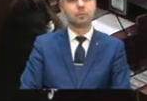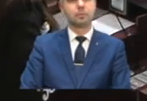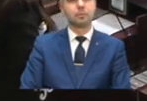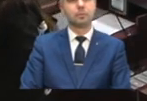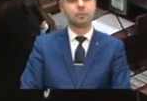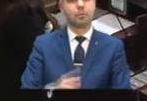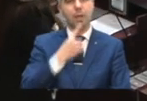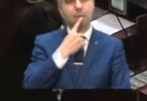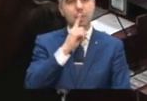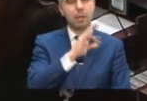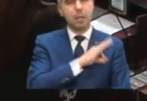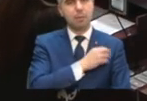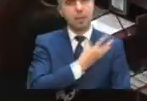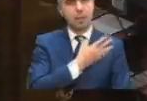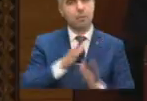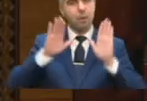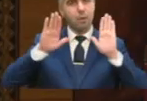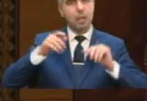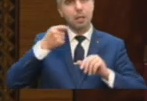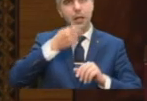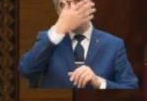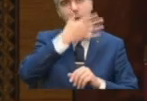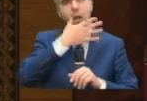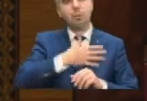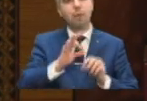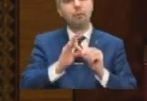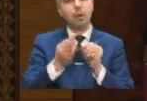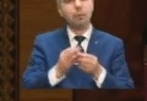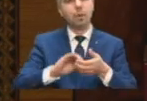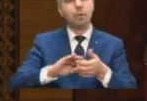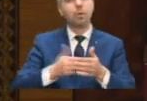بسم الله الرحمن الرحيم والصلاة والسلام على مولانا رسول الله وآله